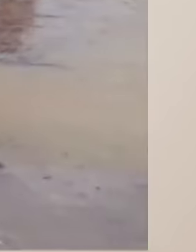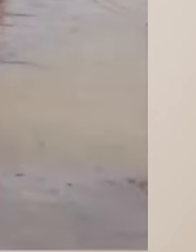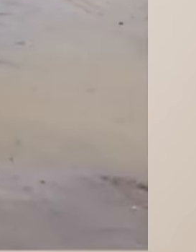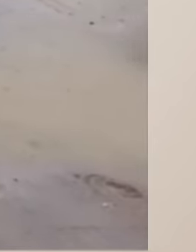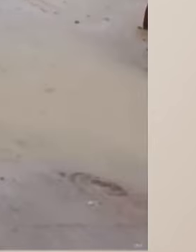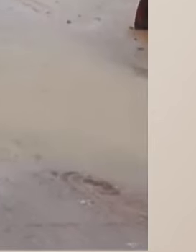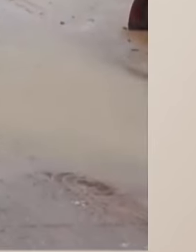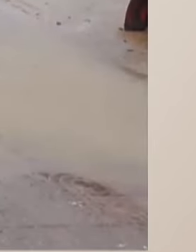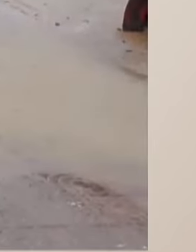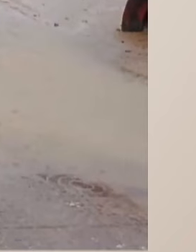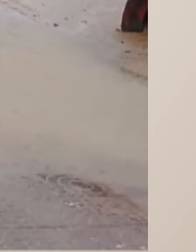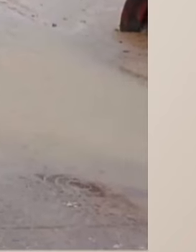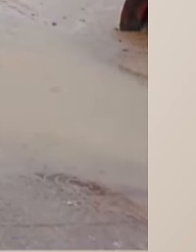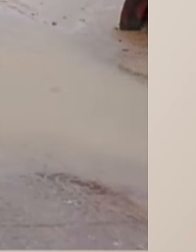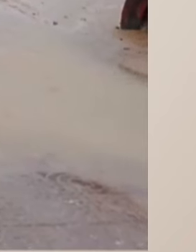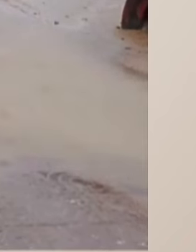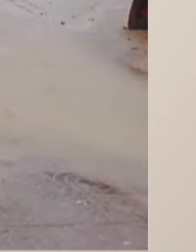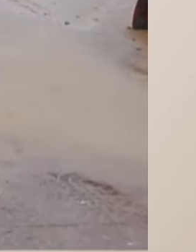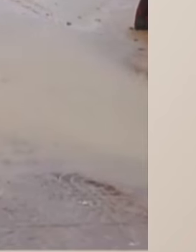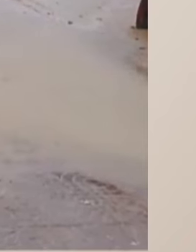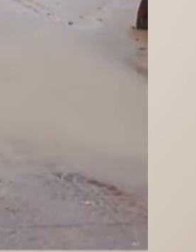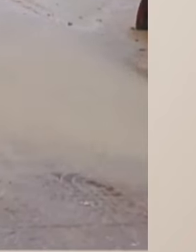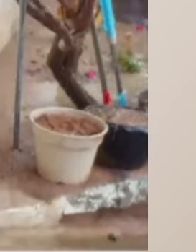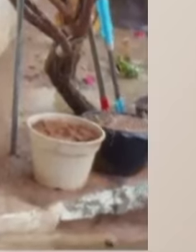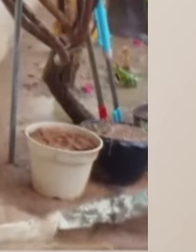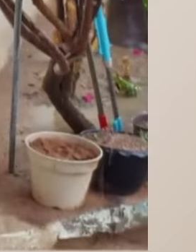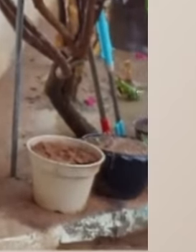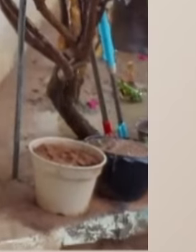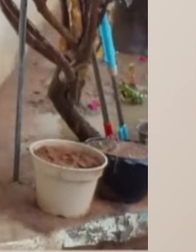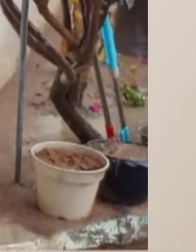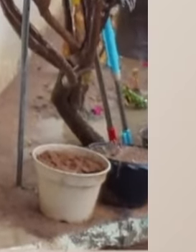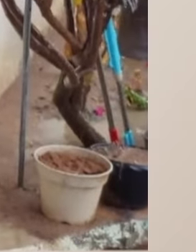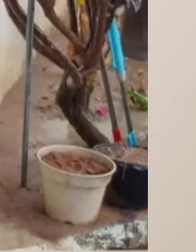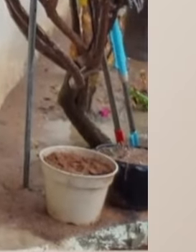빛이 가득해 주는 애와 사랑해